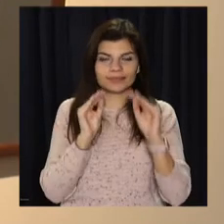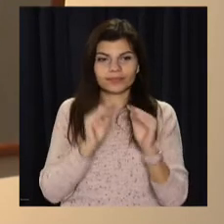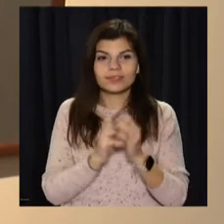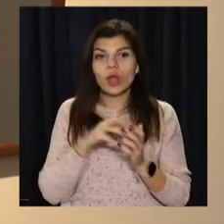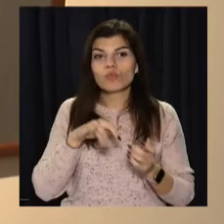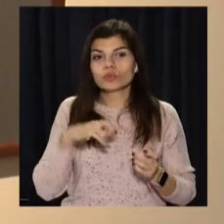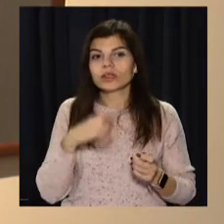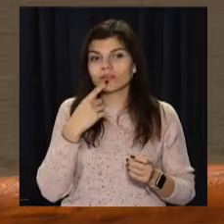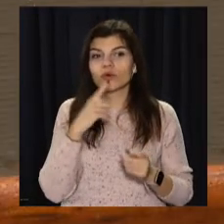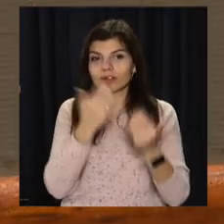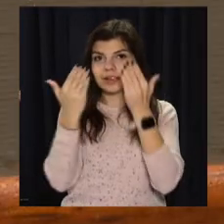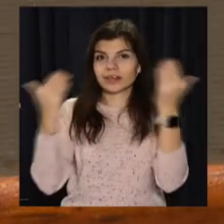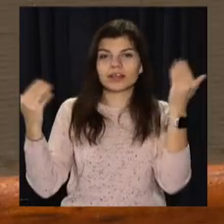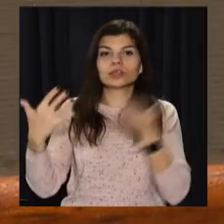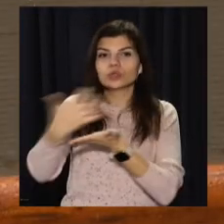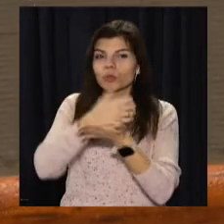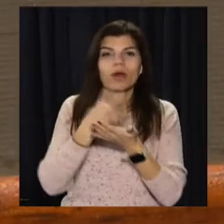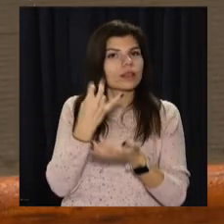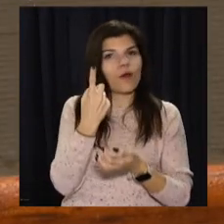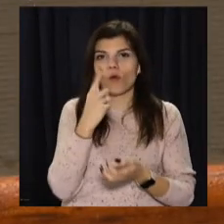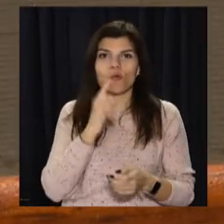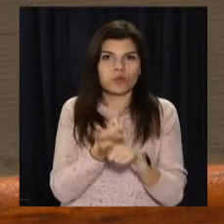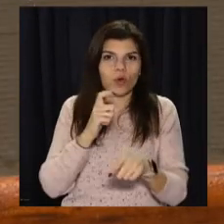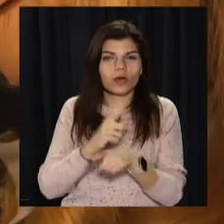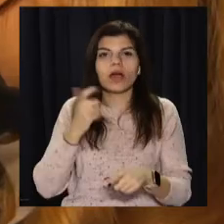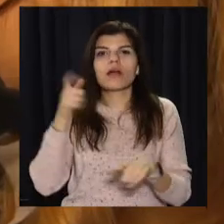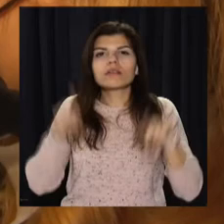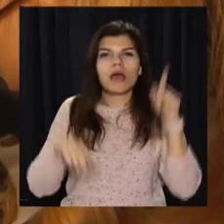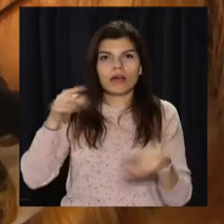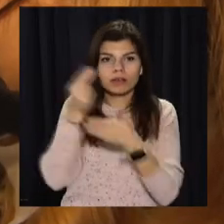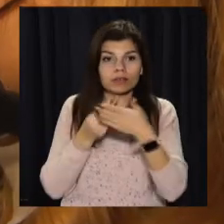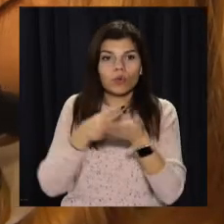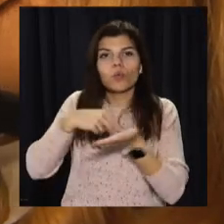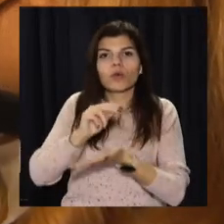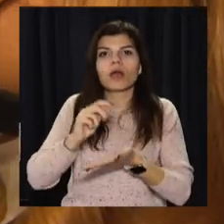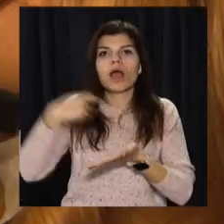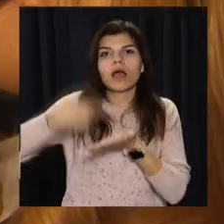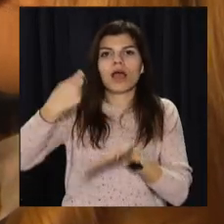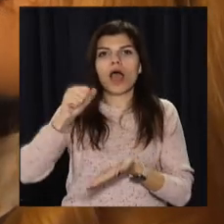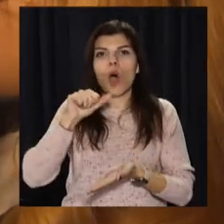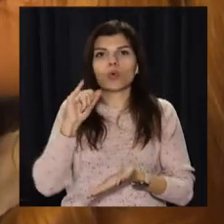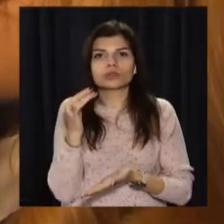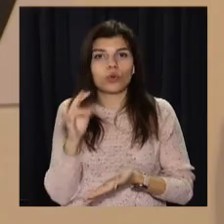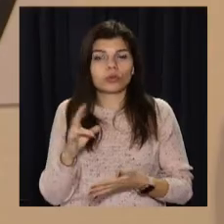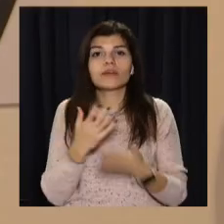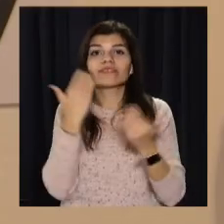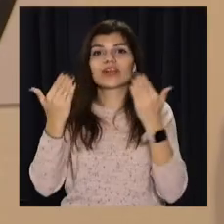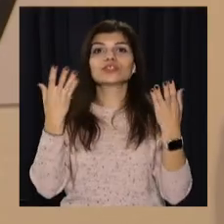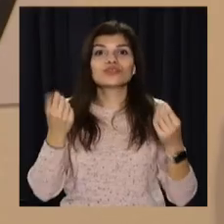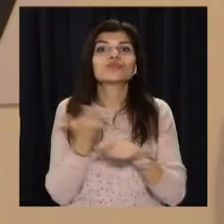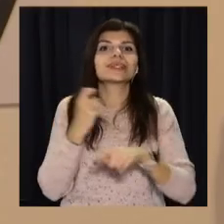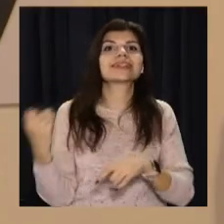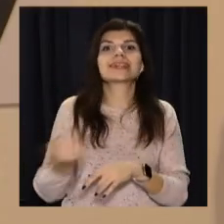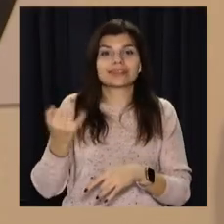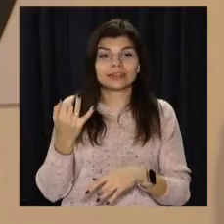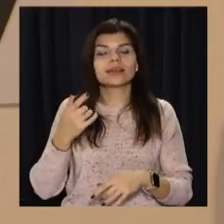кажуть, колекцію гравюр збирали не один рік. Більшість рідкісних картин купували на аукціонах. Зробити виставку ще більш цікавою та